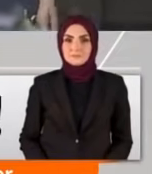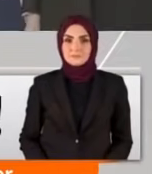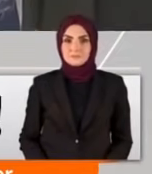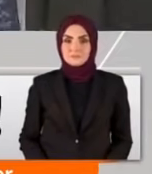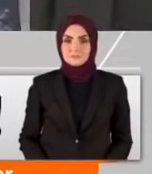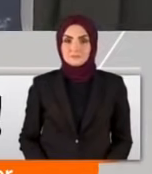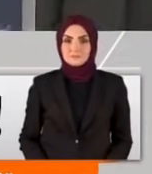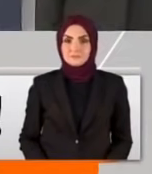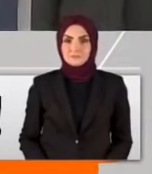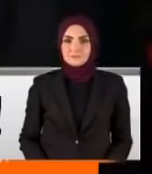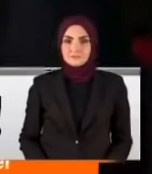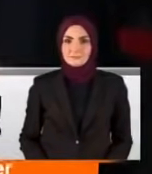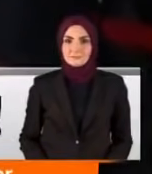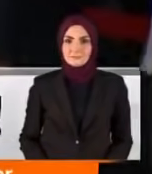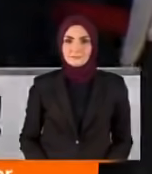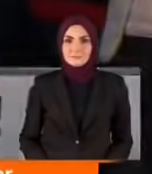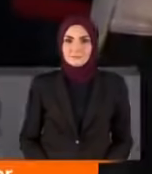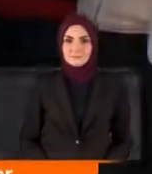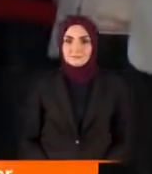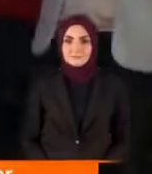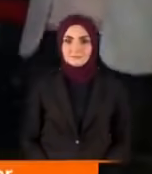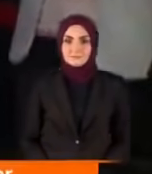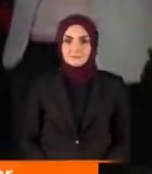adımlara şimdi ihtiyaç var.